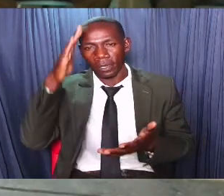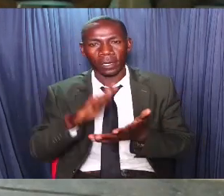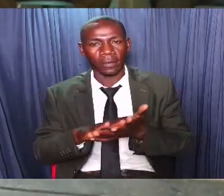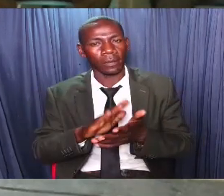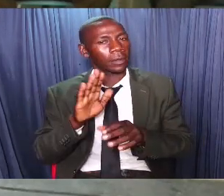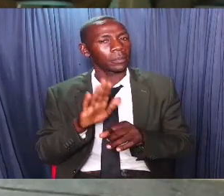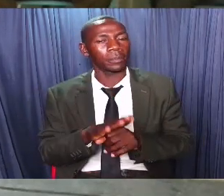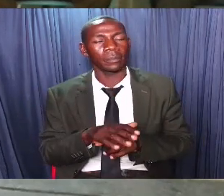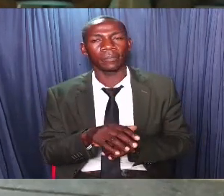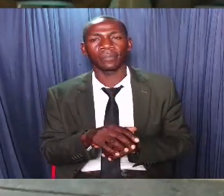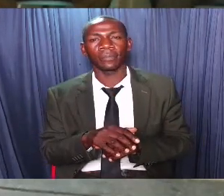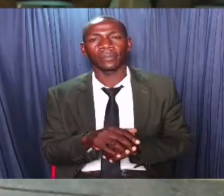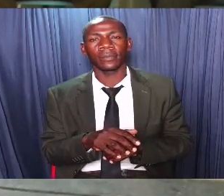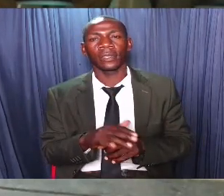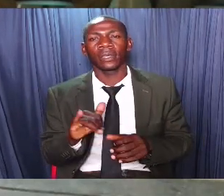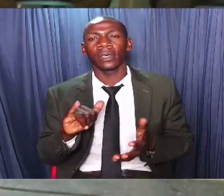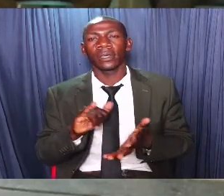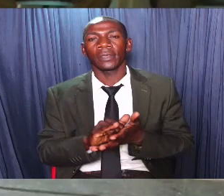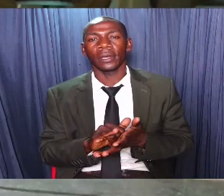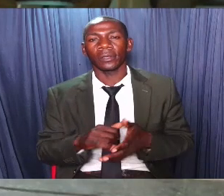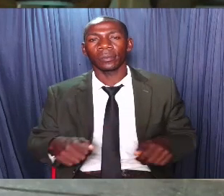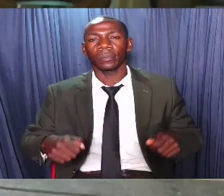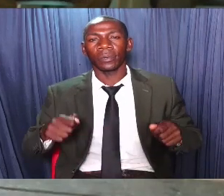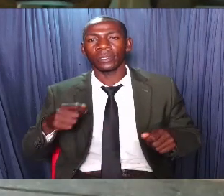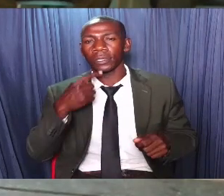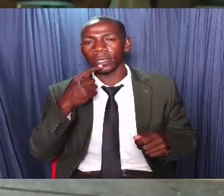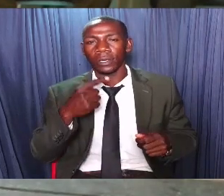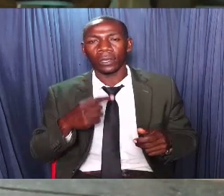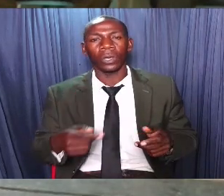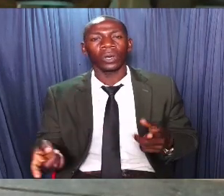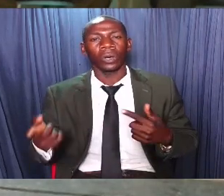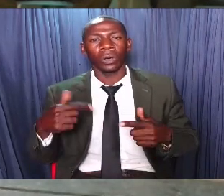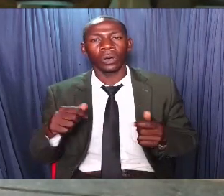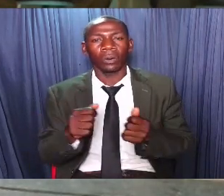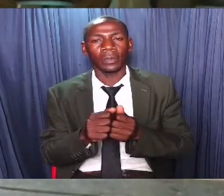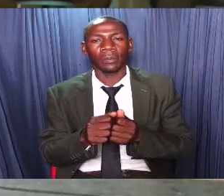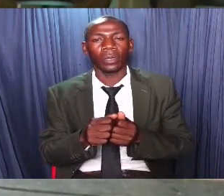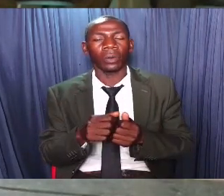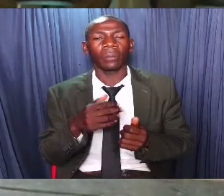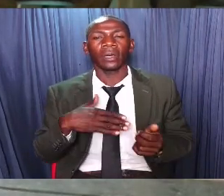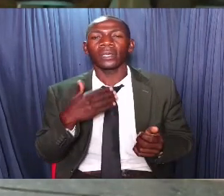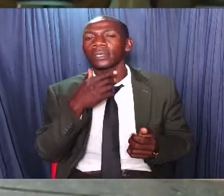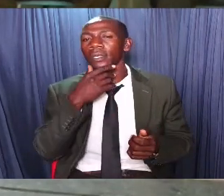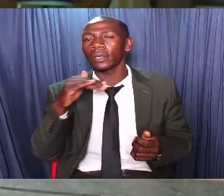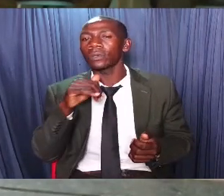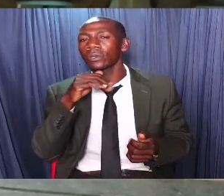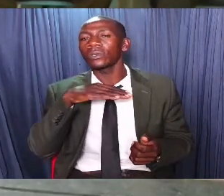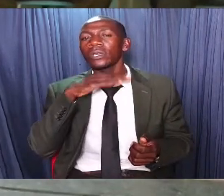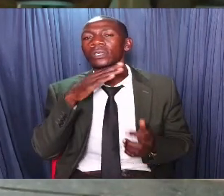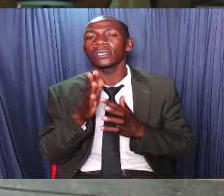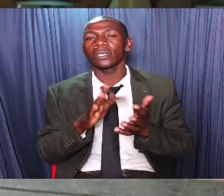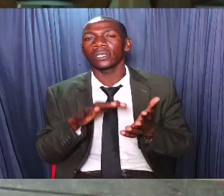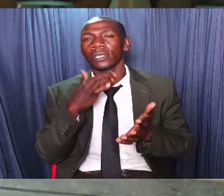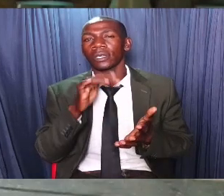kabisa. Yule diwani akamwambia, Bwana ushuke asija kufa mtoto wangu. Yesu